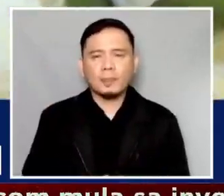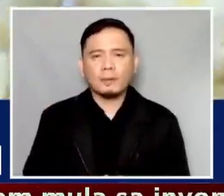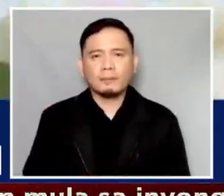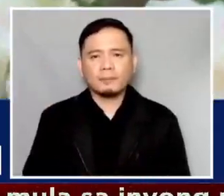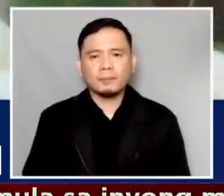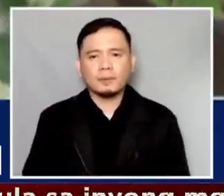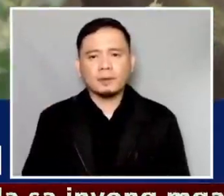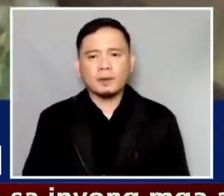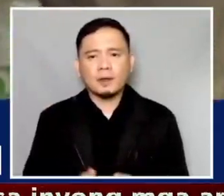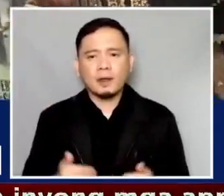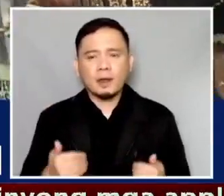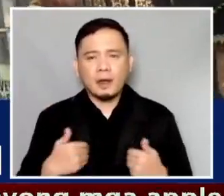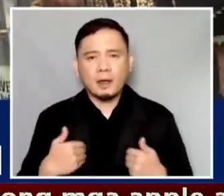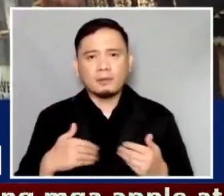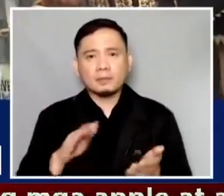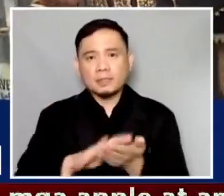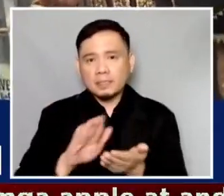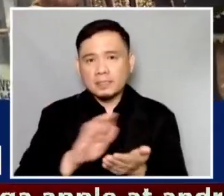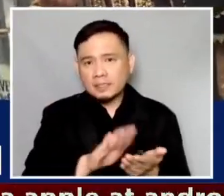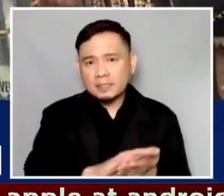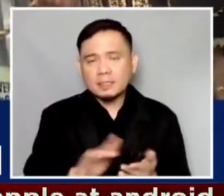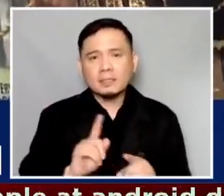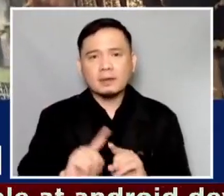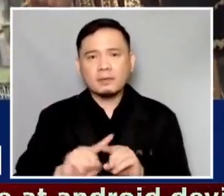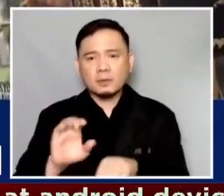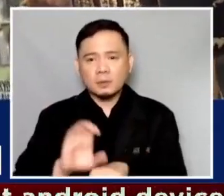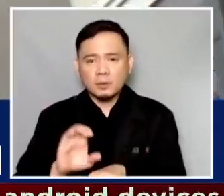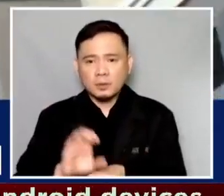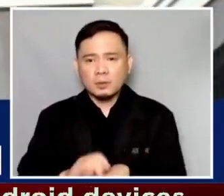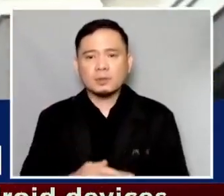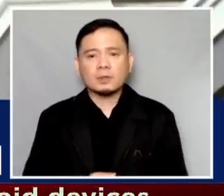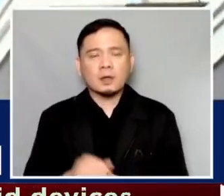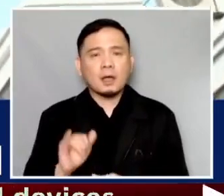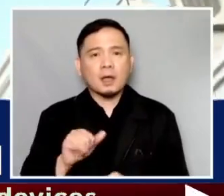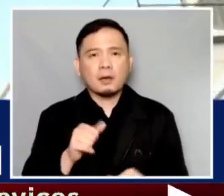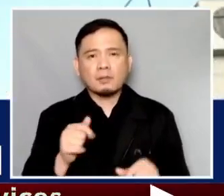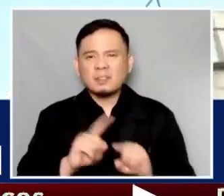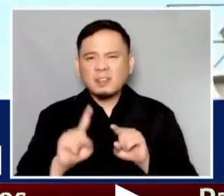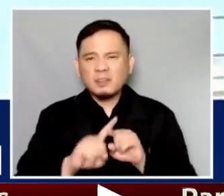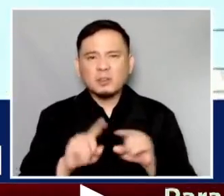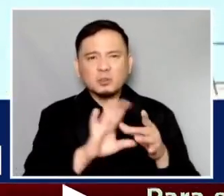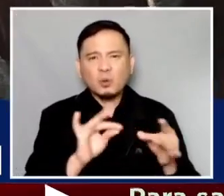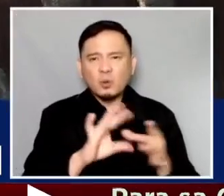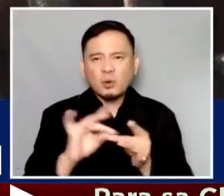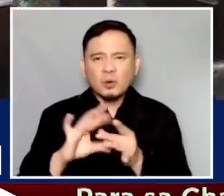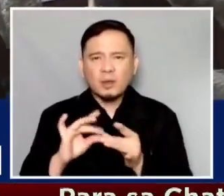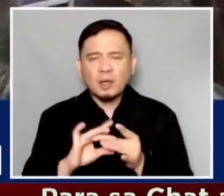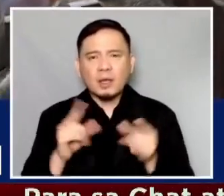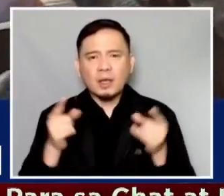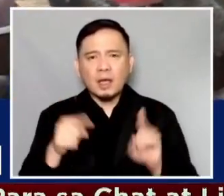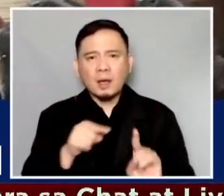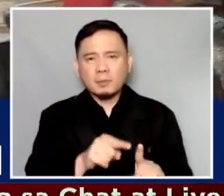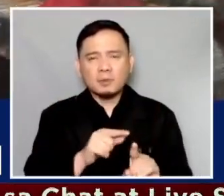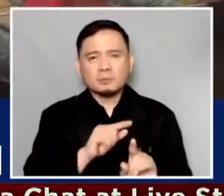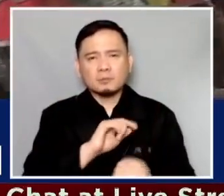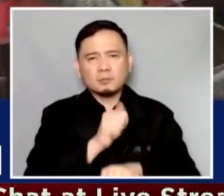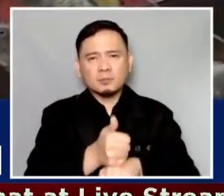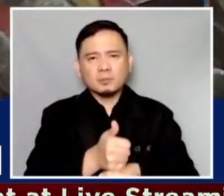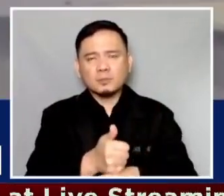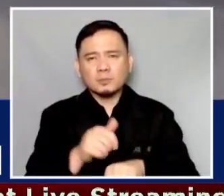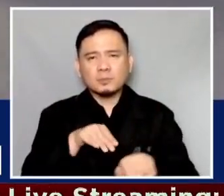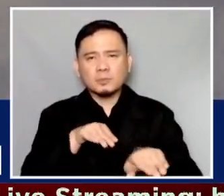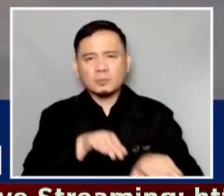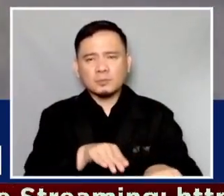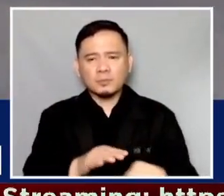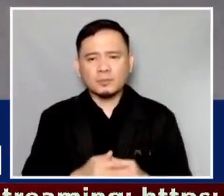ng paglilinis ng templo, ang ikalawang pagharap kay Pilato, ang pagtangis ni Jesus sa Jerusalem at ang himala ng maraming huling